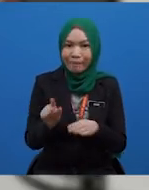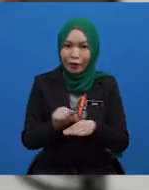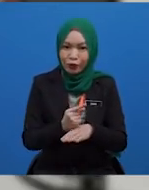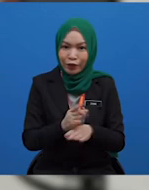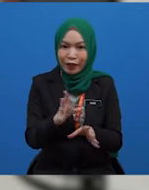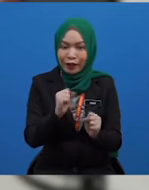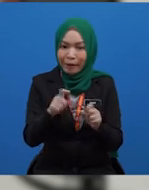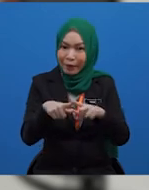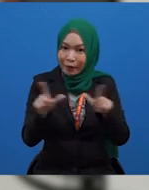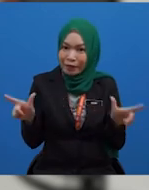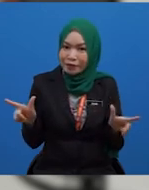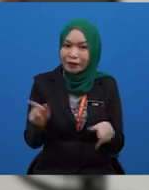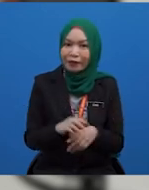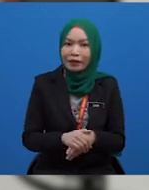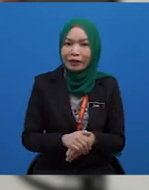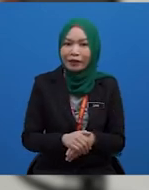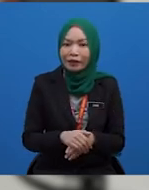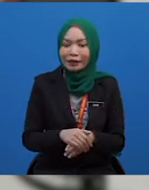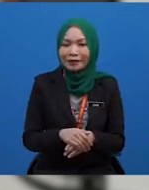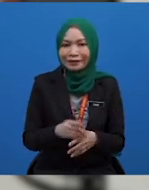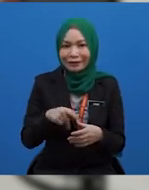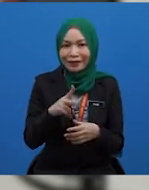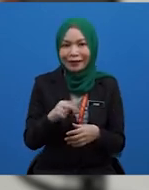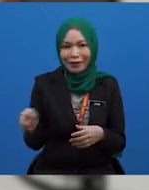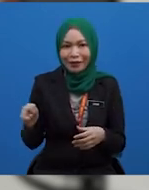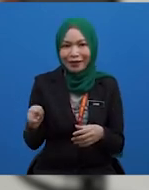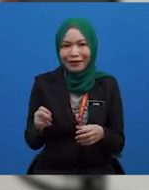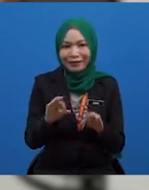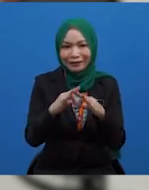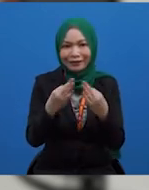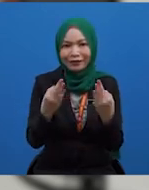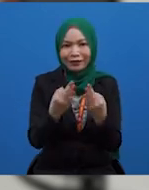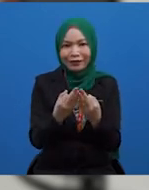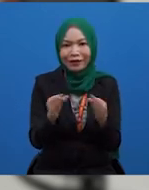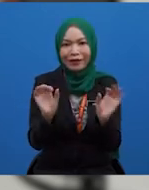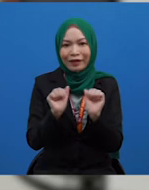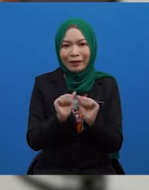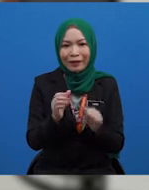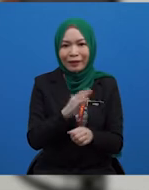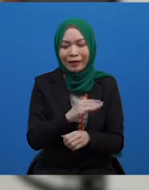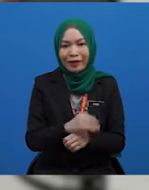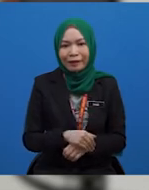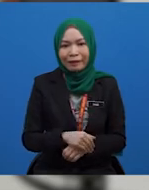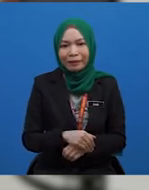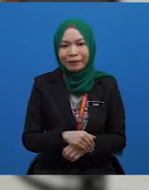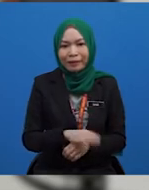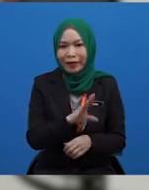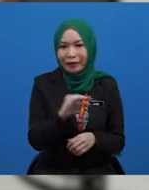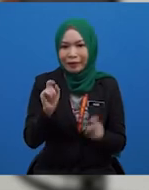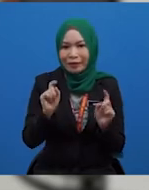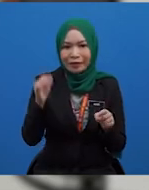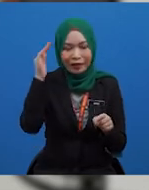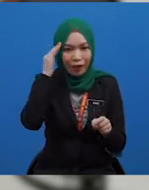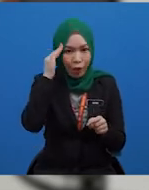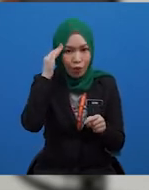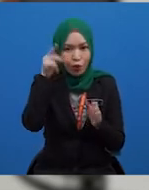pengguna dapat membezakan produk syarikat dengan syarikat-syarikat pesaing yang lain. Itulah sebabnya kita perlu tahu peletakan